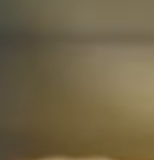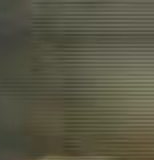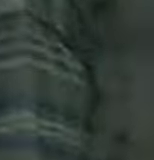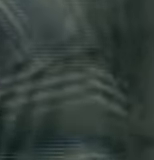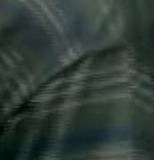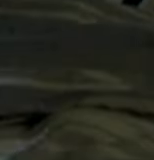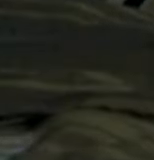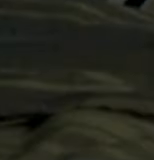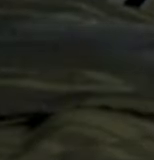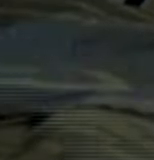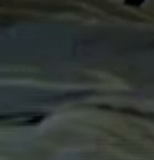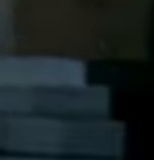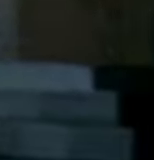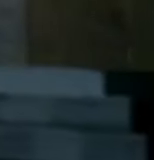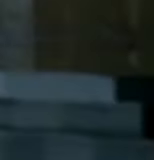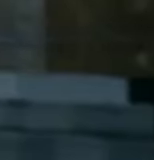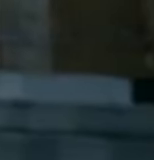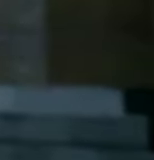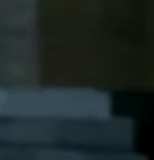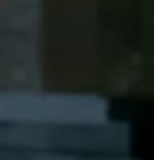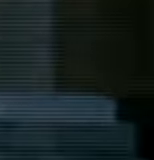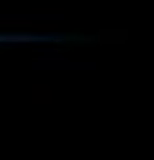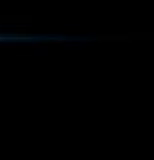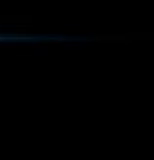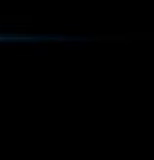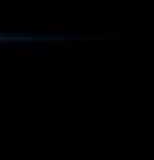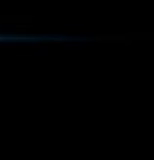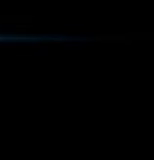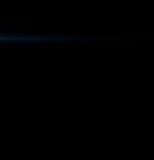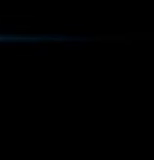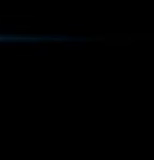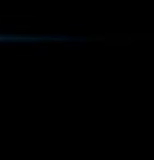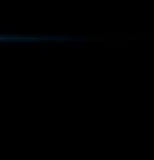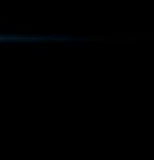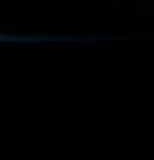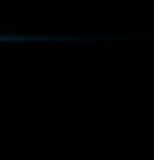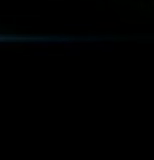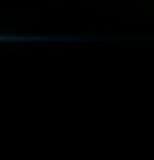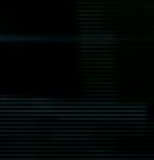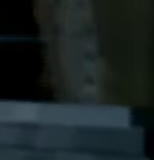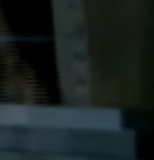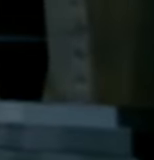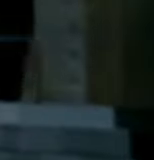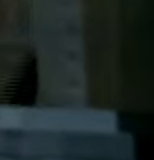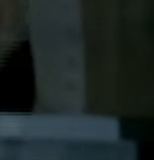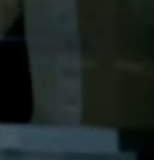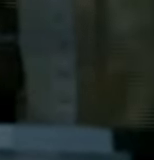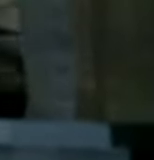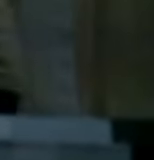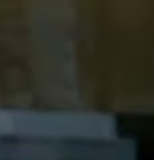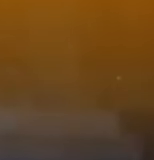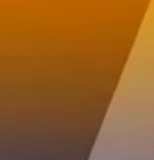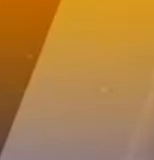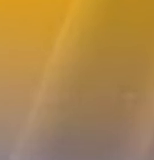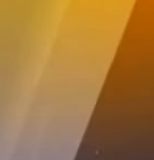At unang episode ng teleserye version ng Linlang sa TV5, pasabog na agad!